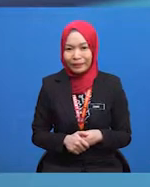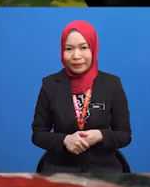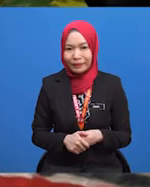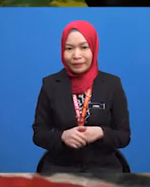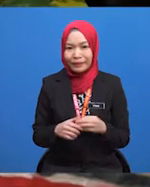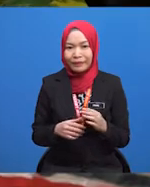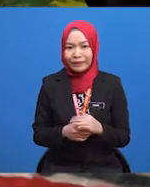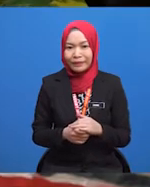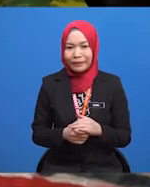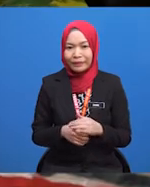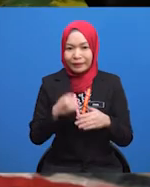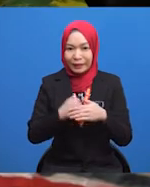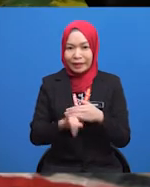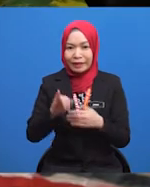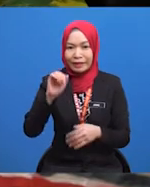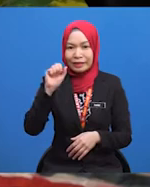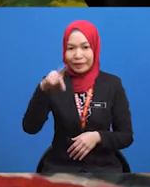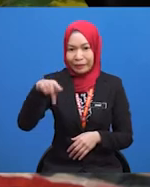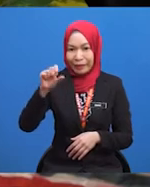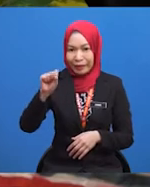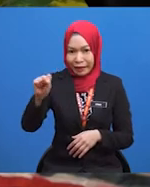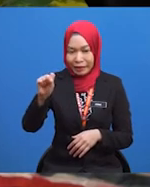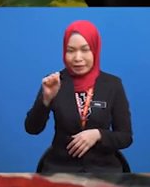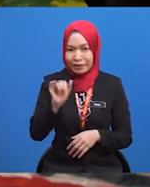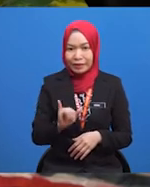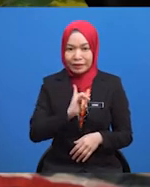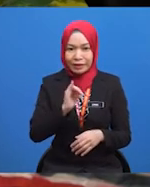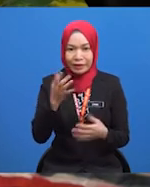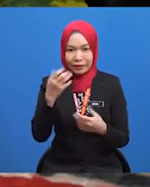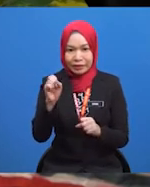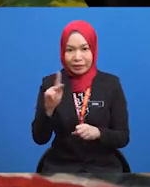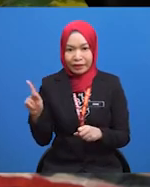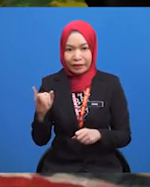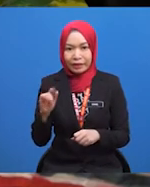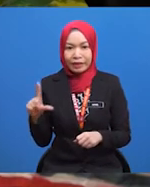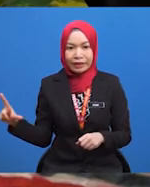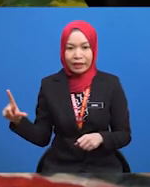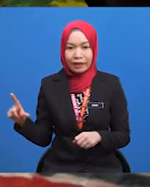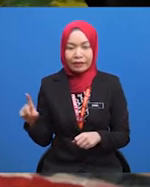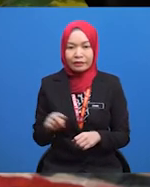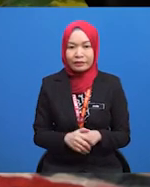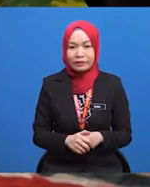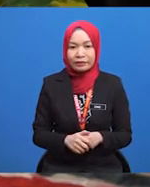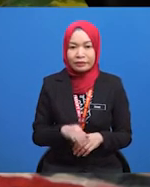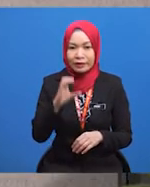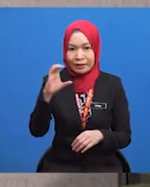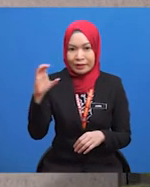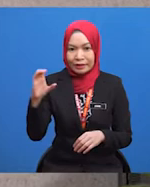Perisian Adobe Photoshop yang cikgu sediakan ialah dari versi CC iaitu Creative